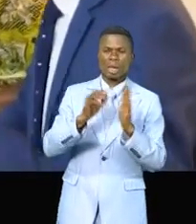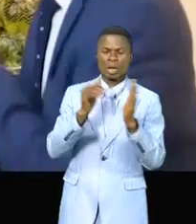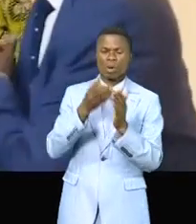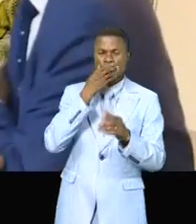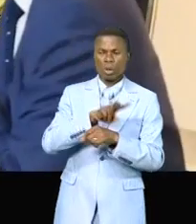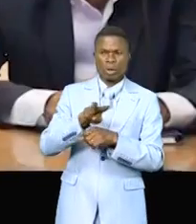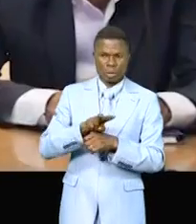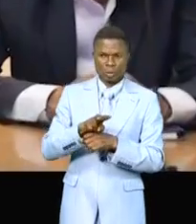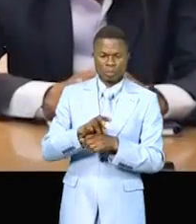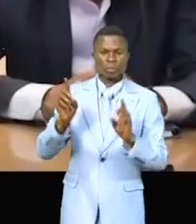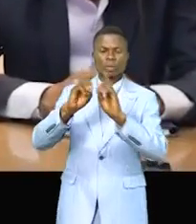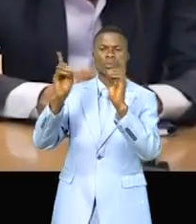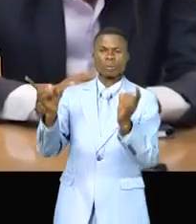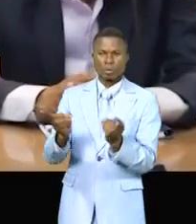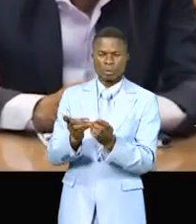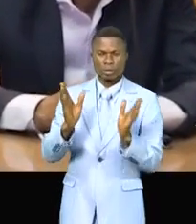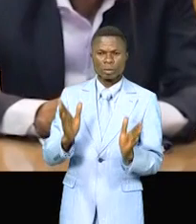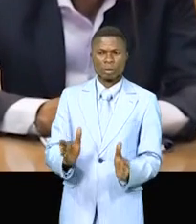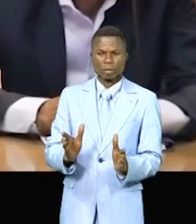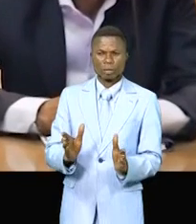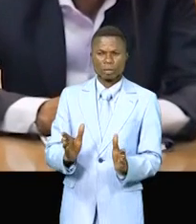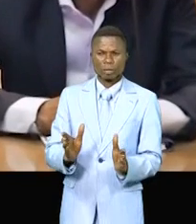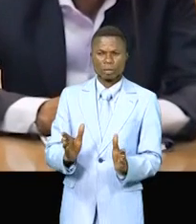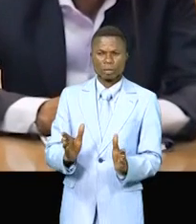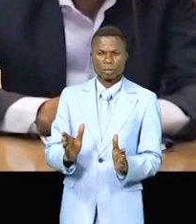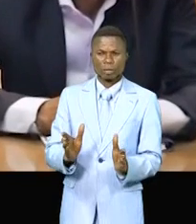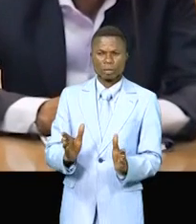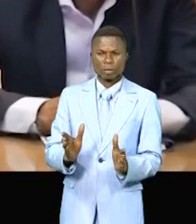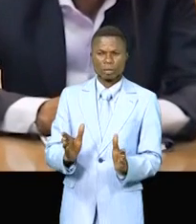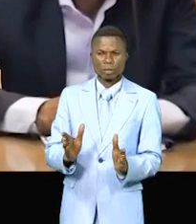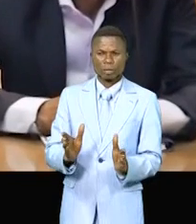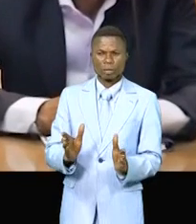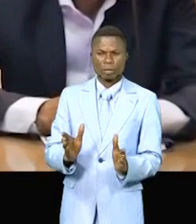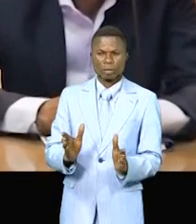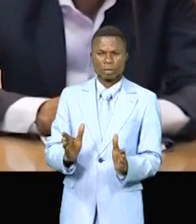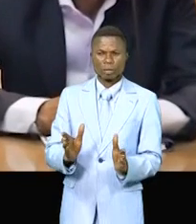COVID-19. La délégation du secrétariat était conduite.